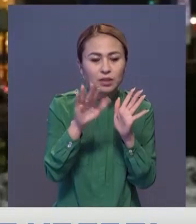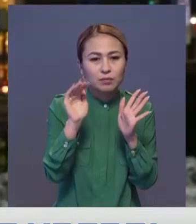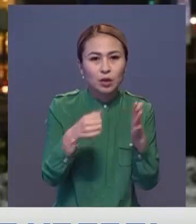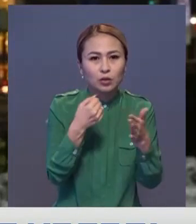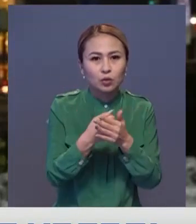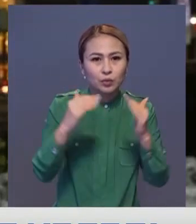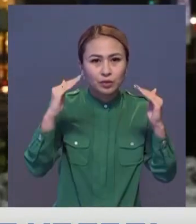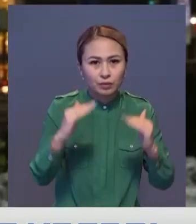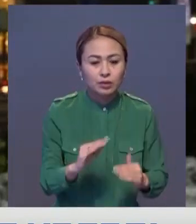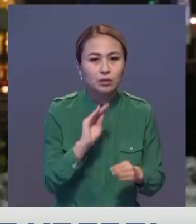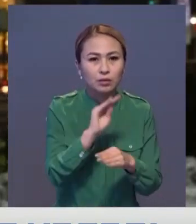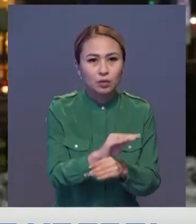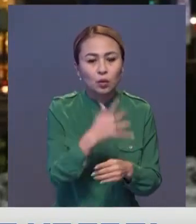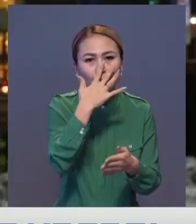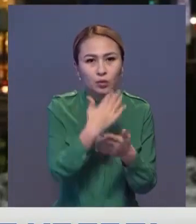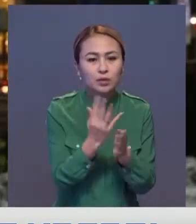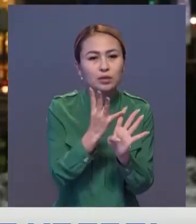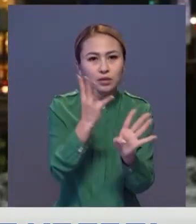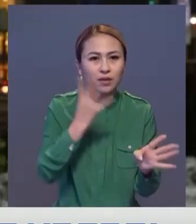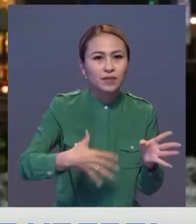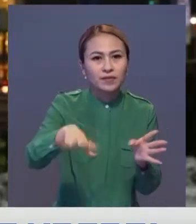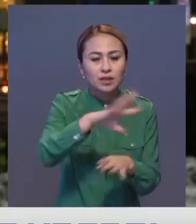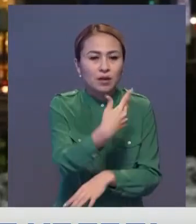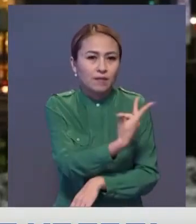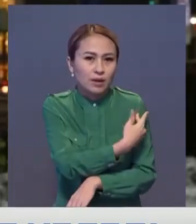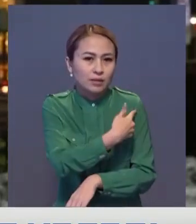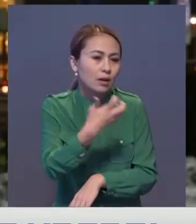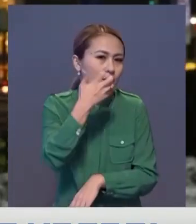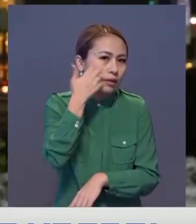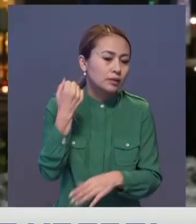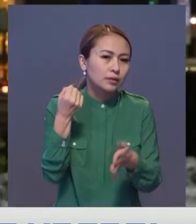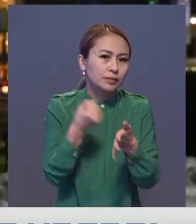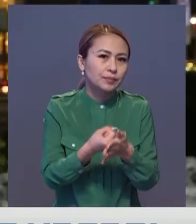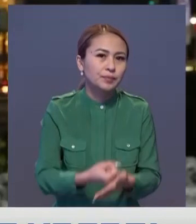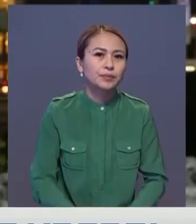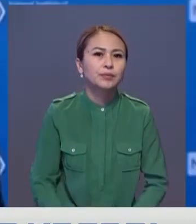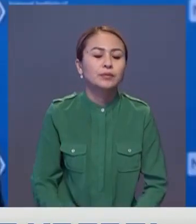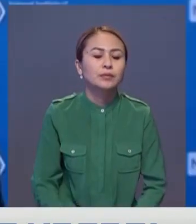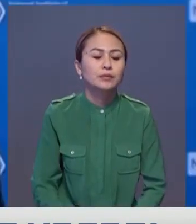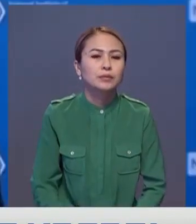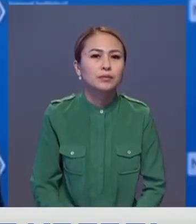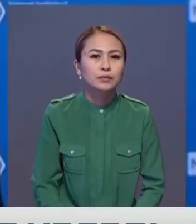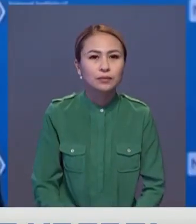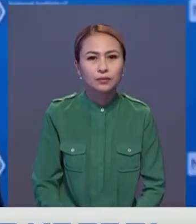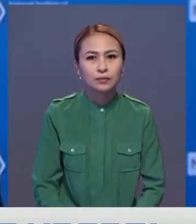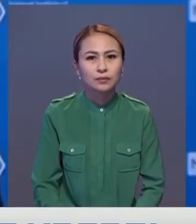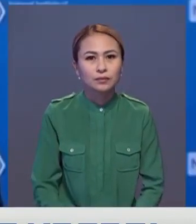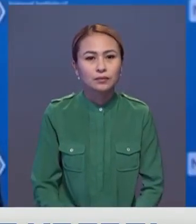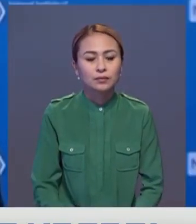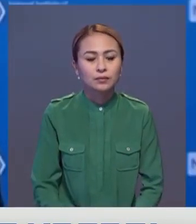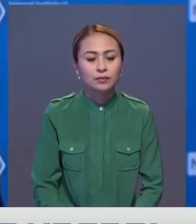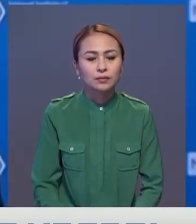төмендеген. Бұл өз кезегінде жаппай вакциналаудың арқасында жеткен нәтиже, дейді мамандар. A situation where